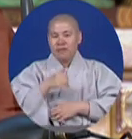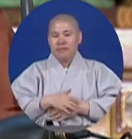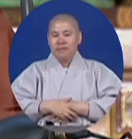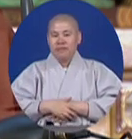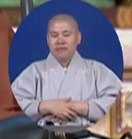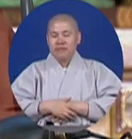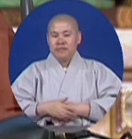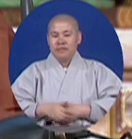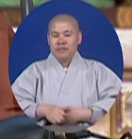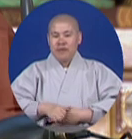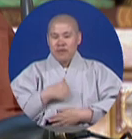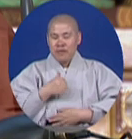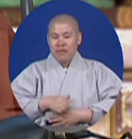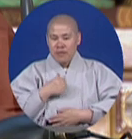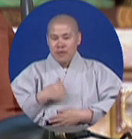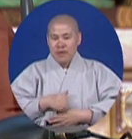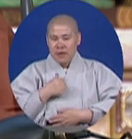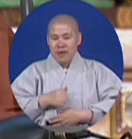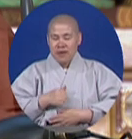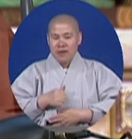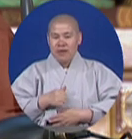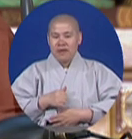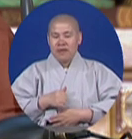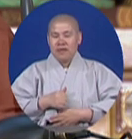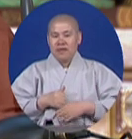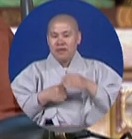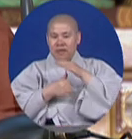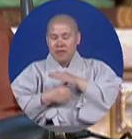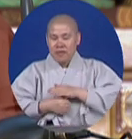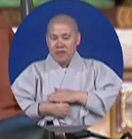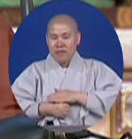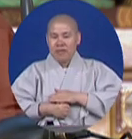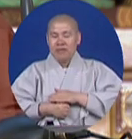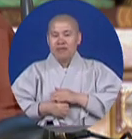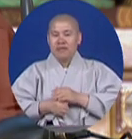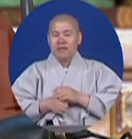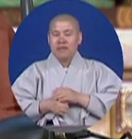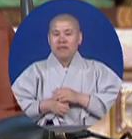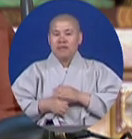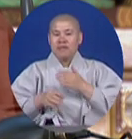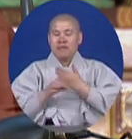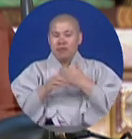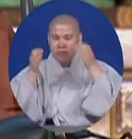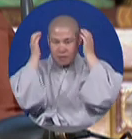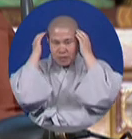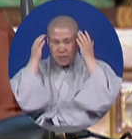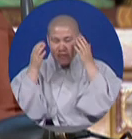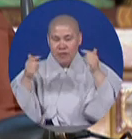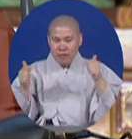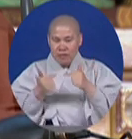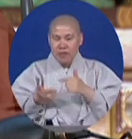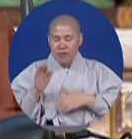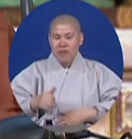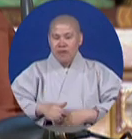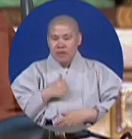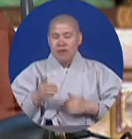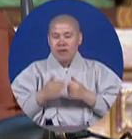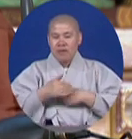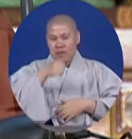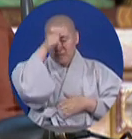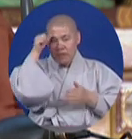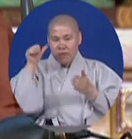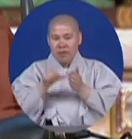그때 그 화를 안 냈으면 고통이 훨씬 줄어들었을 텐데 그 화 한번 내가지고